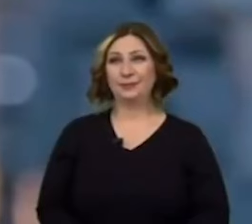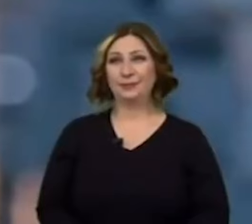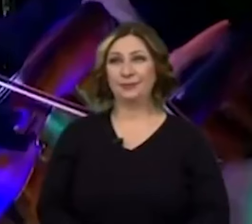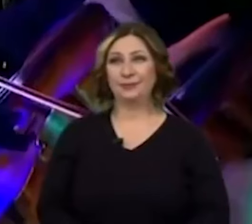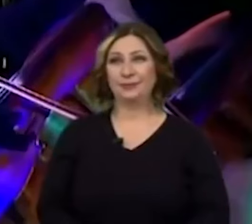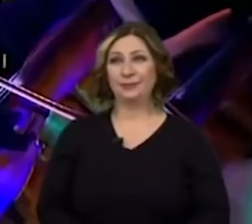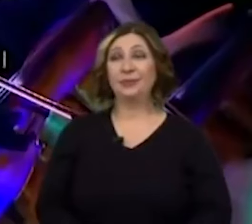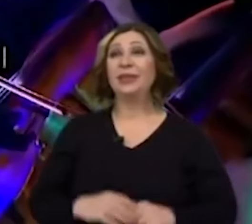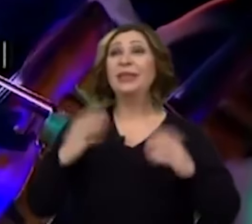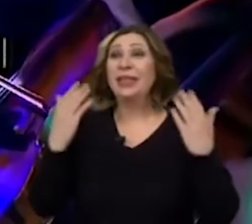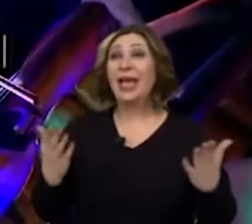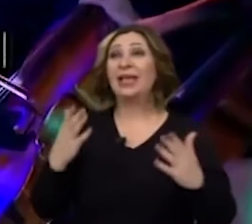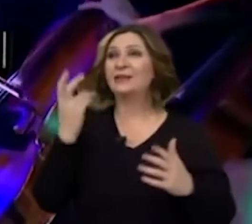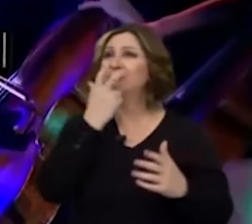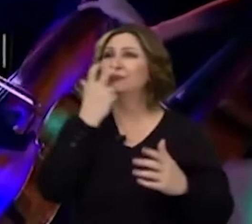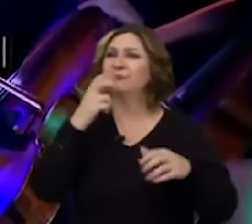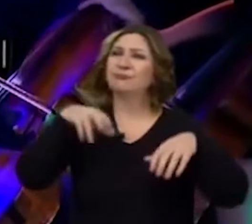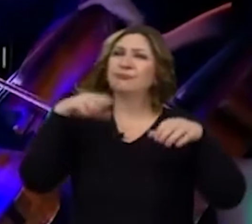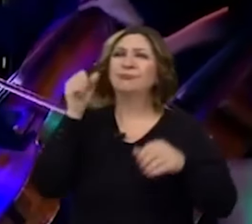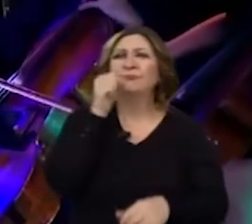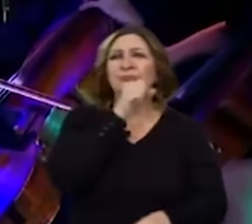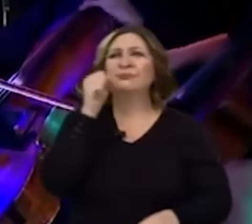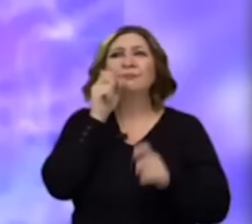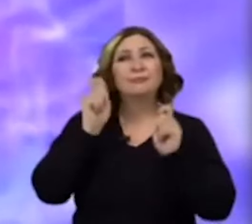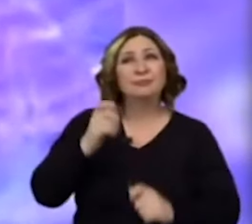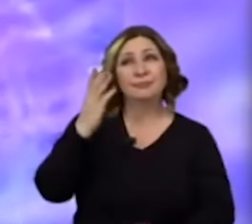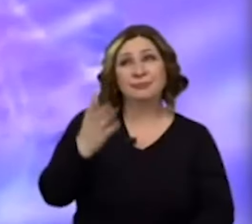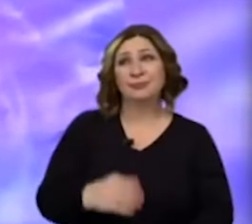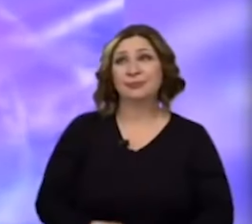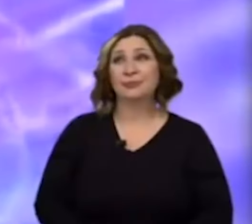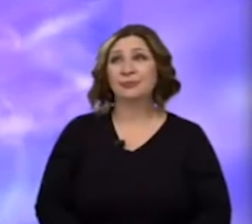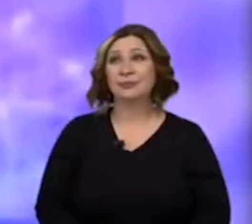Canım. Nihayet sahneye çıktın, sahnede şarkı söyledin.